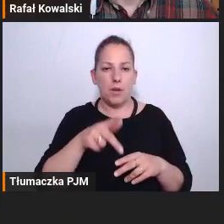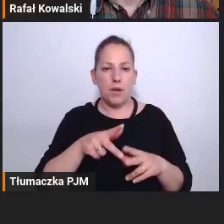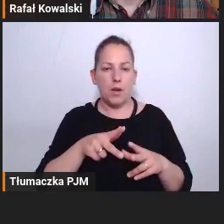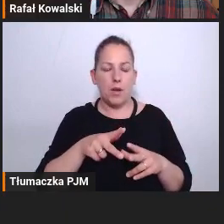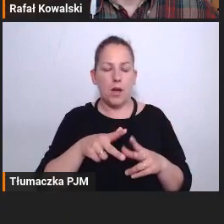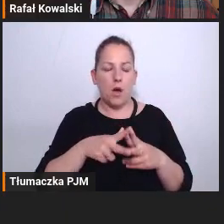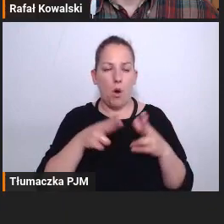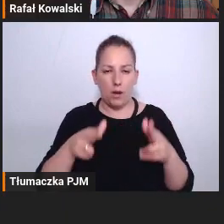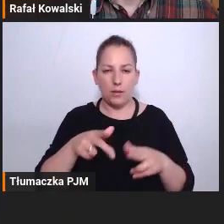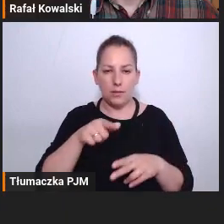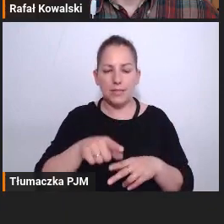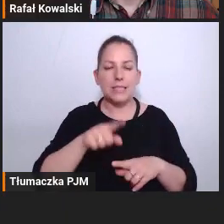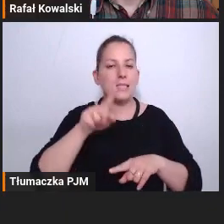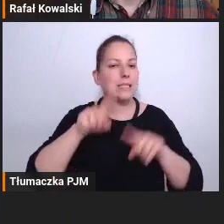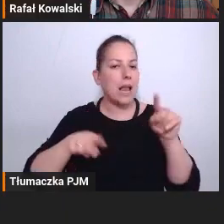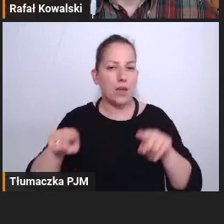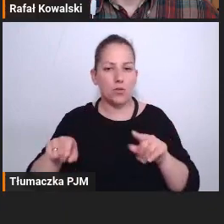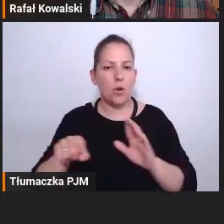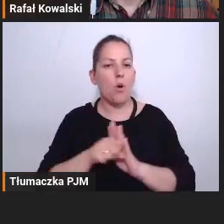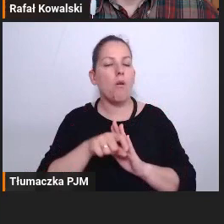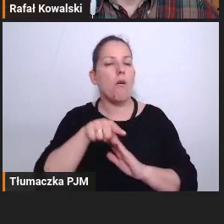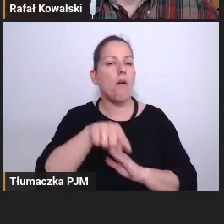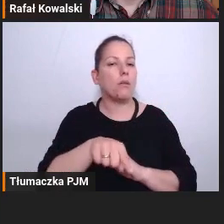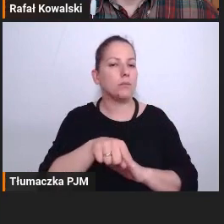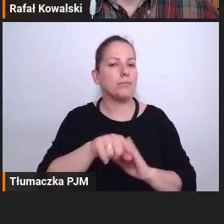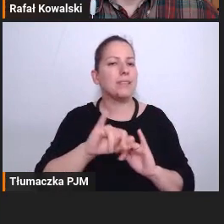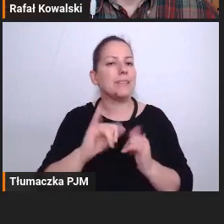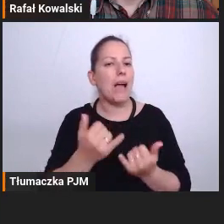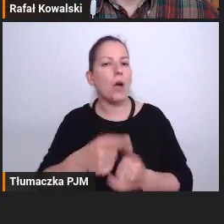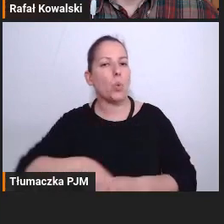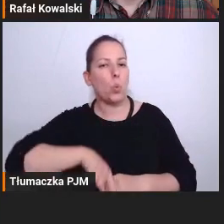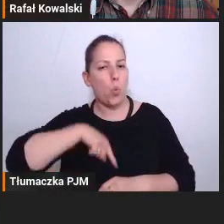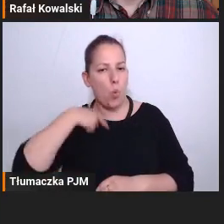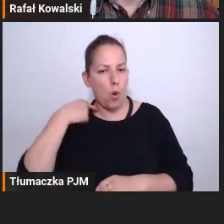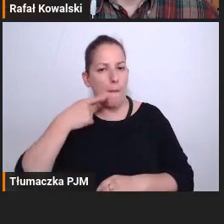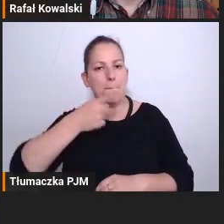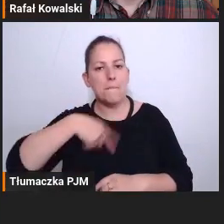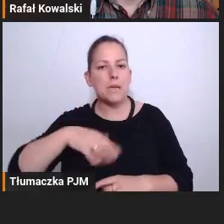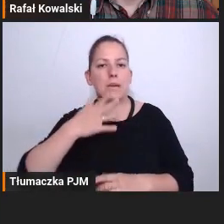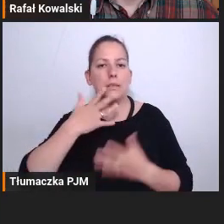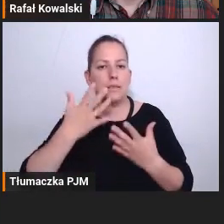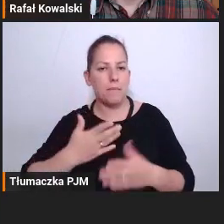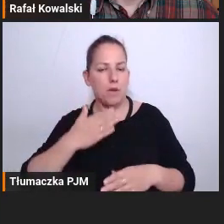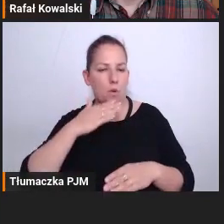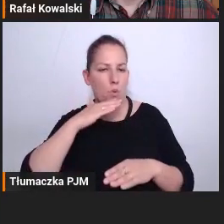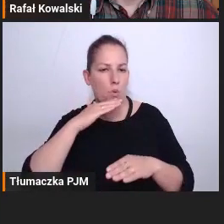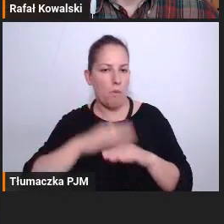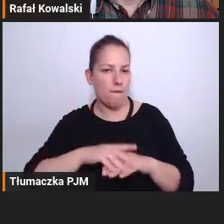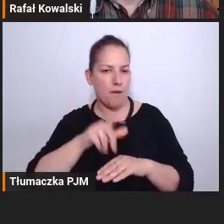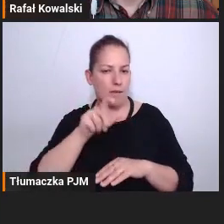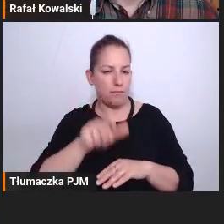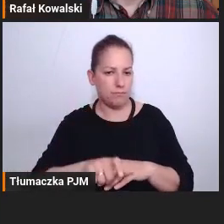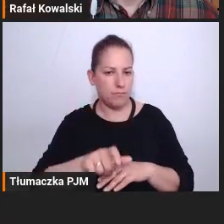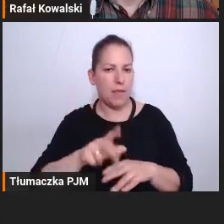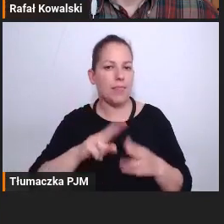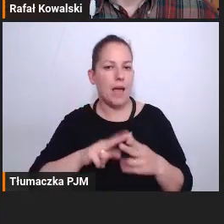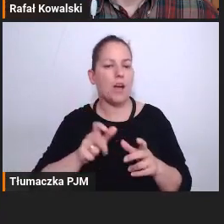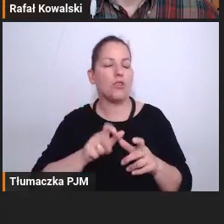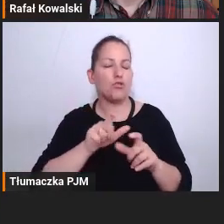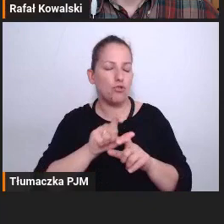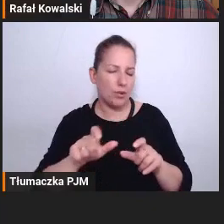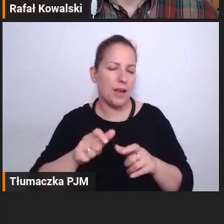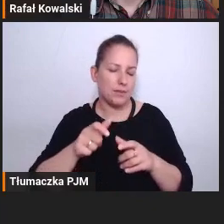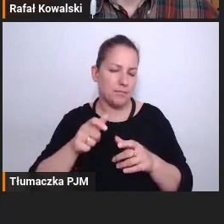jest uzależniony od tego, na jak długo my zamierzamy zawrzeć z pracownikiem umowę na czas